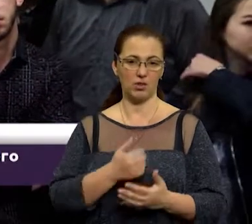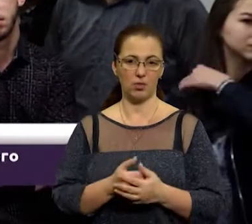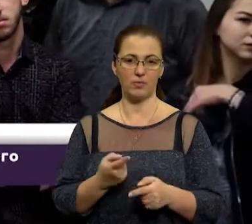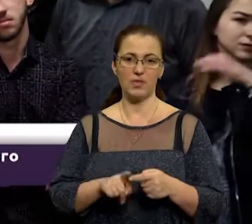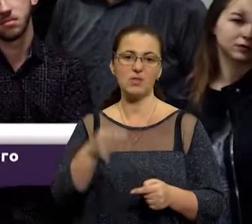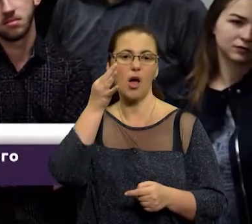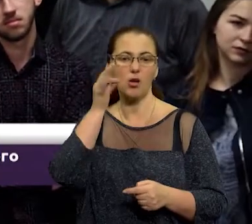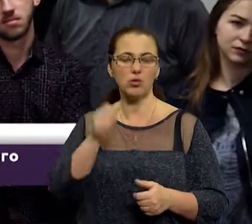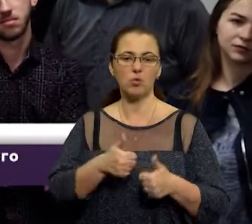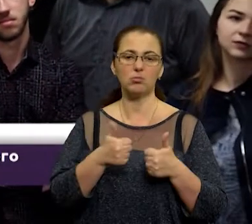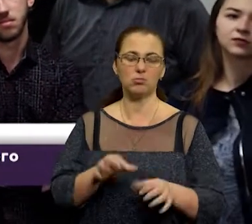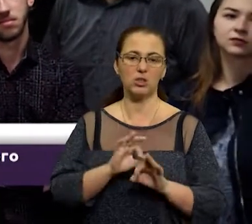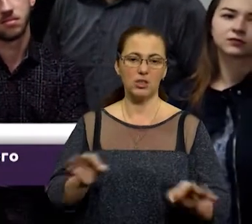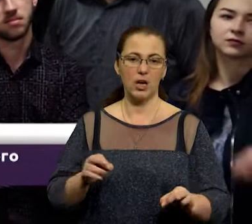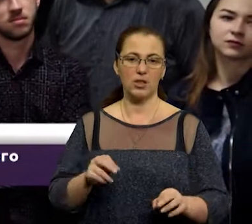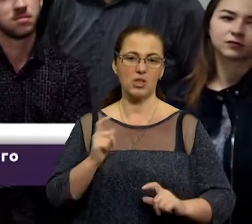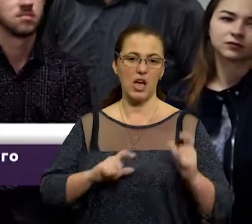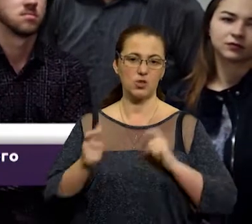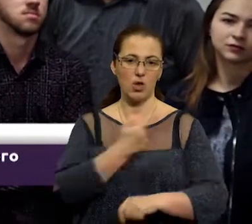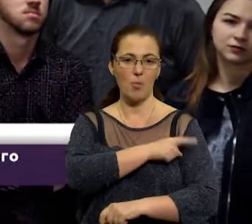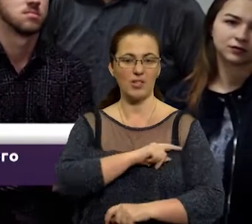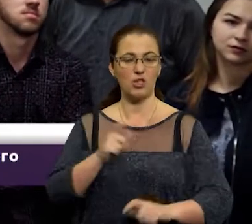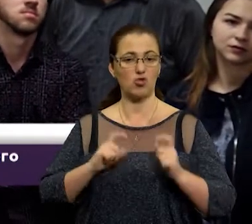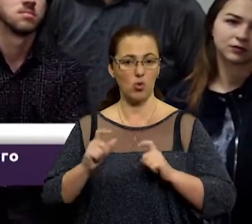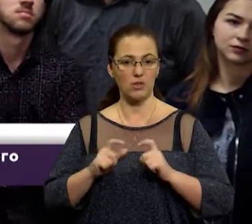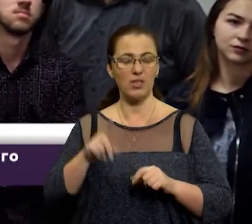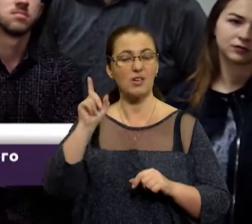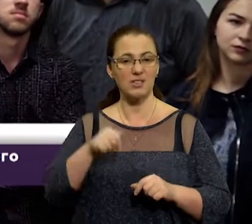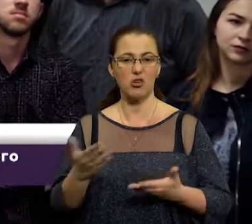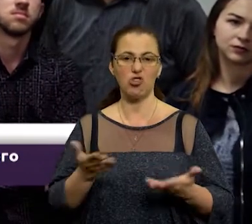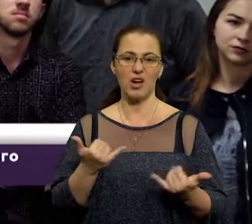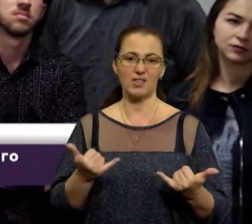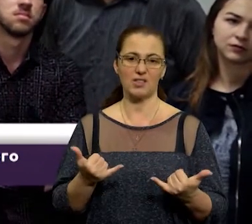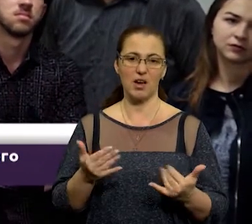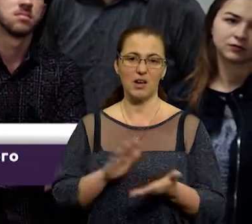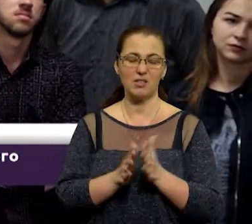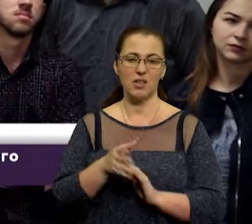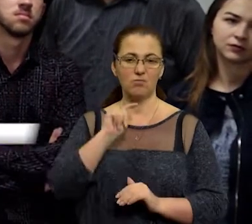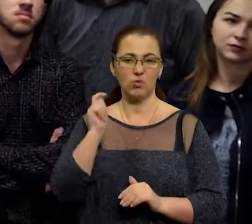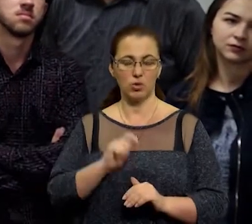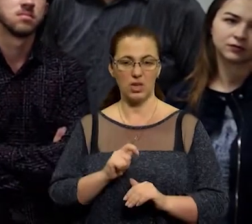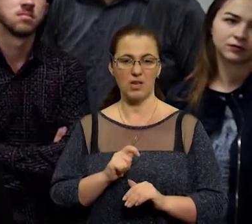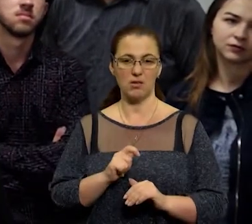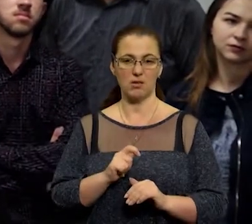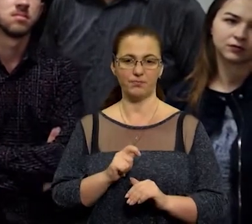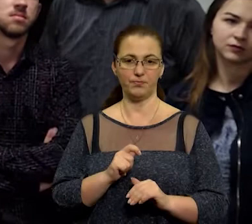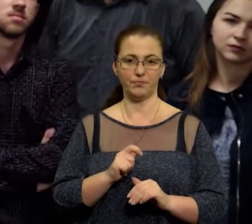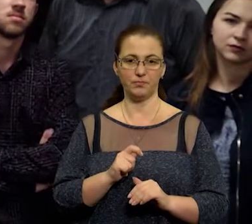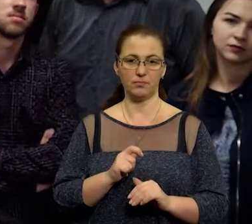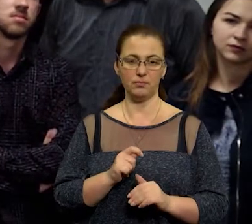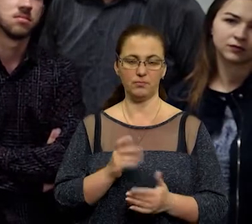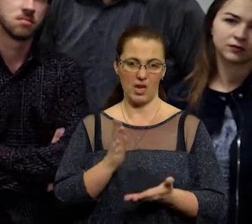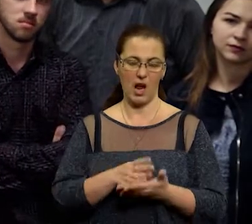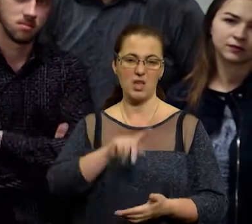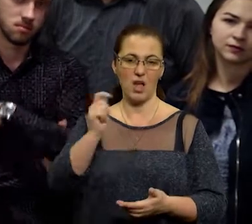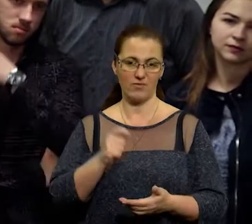для студентів медичного університету, так як знаючи, який зараз стан в Україні, йде війна,